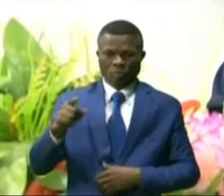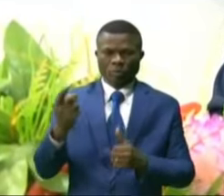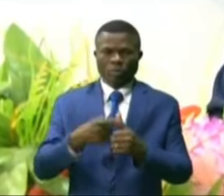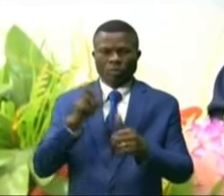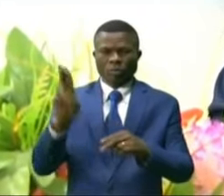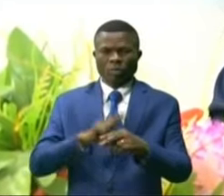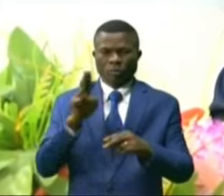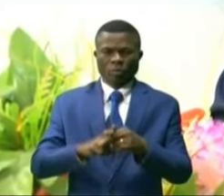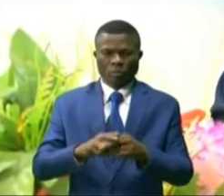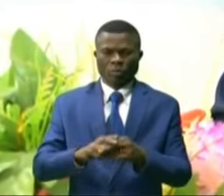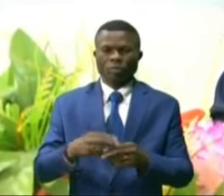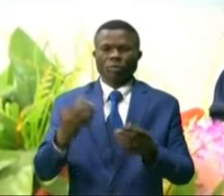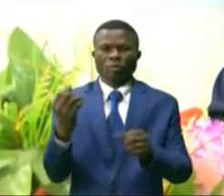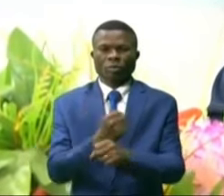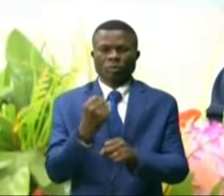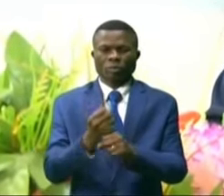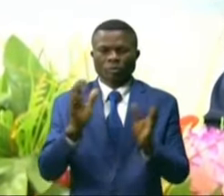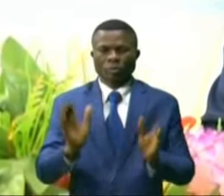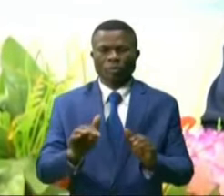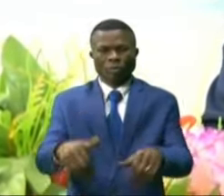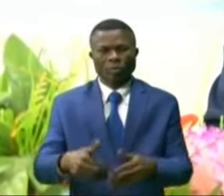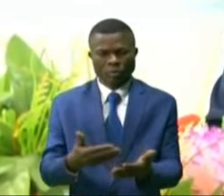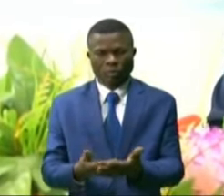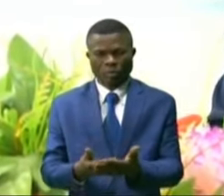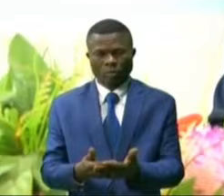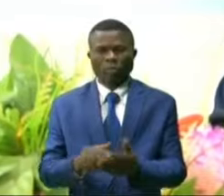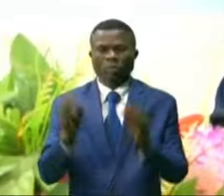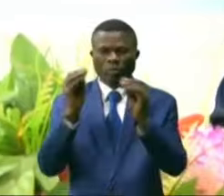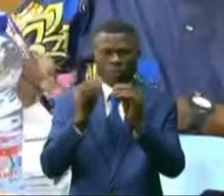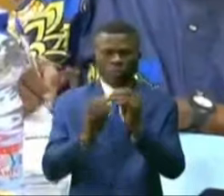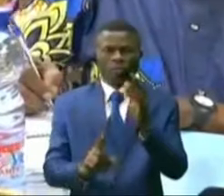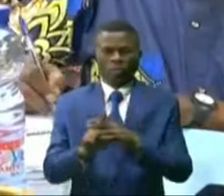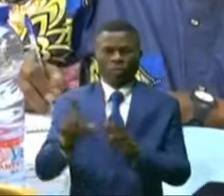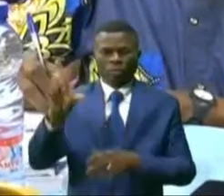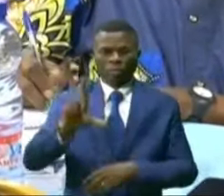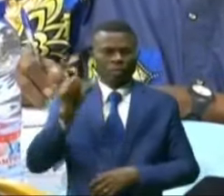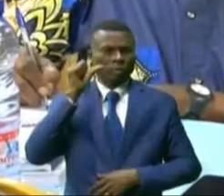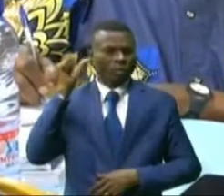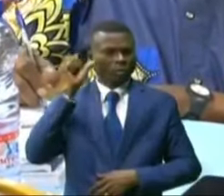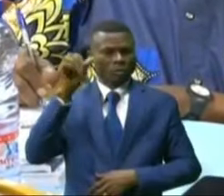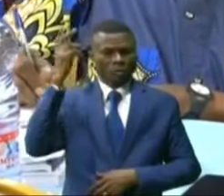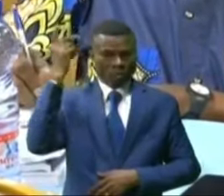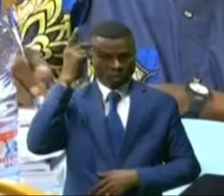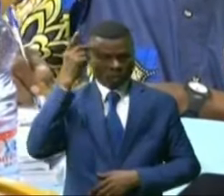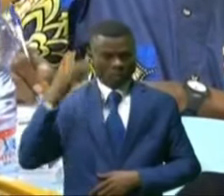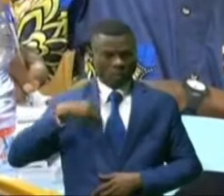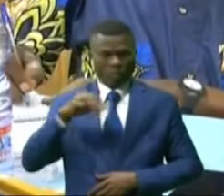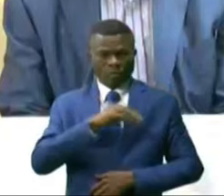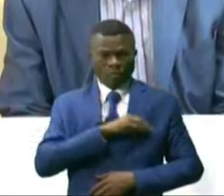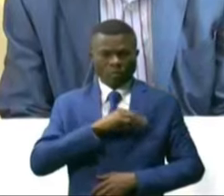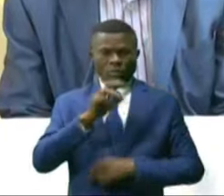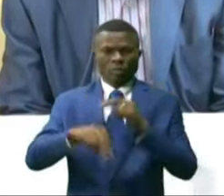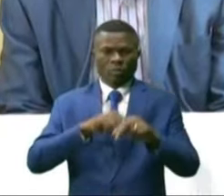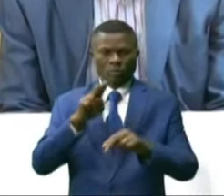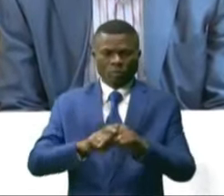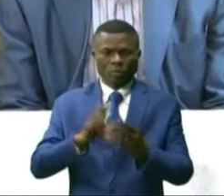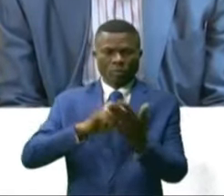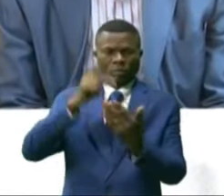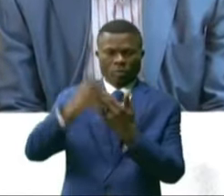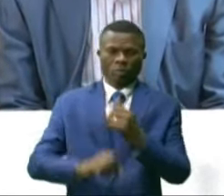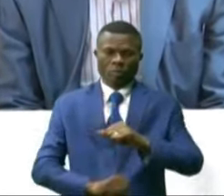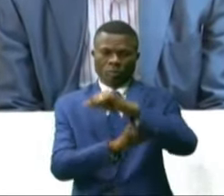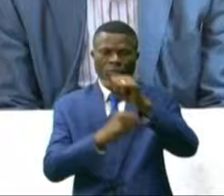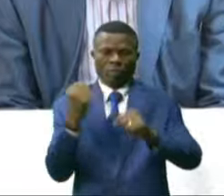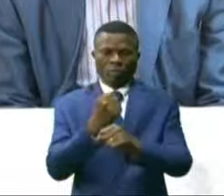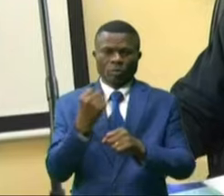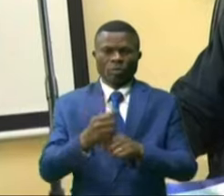par le petit producteur. Réunis autour d'une table ce lundi à Kinshasa, les membres du comité national du projet d'appui au